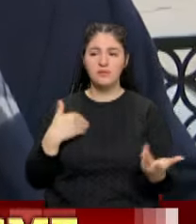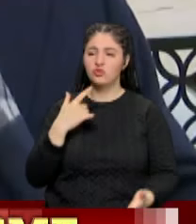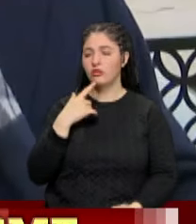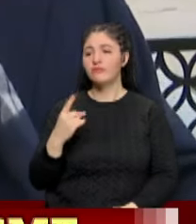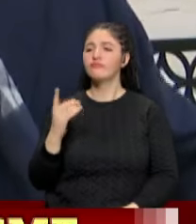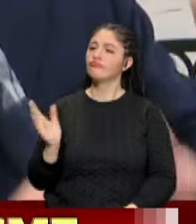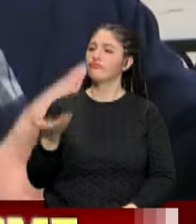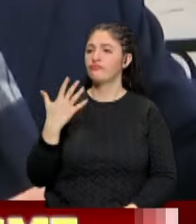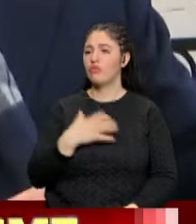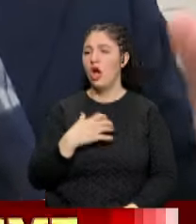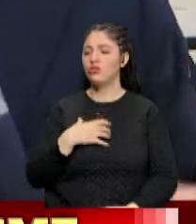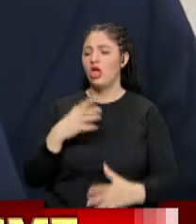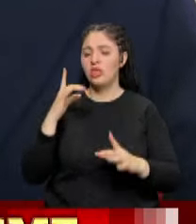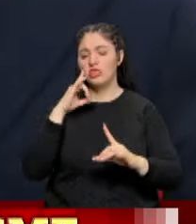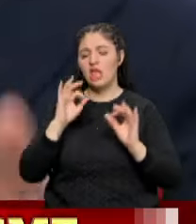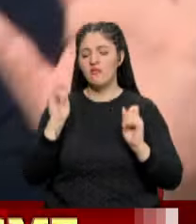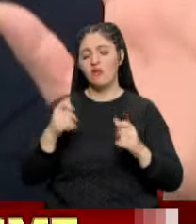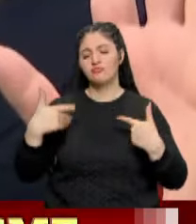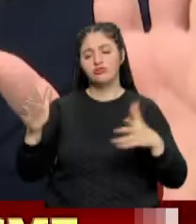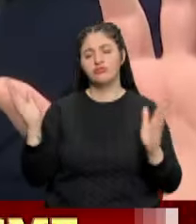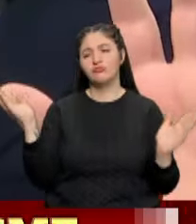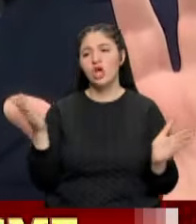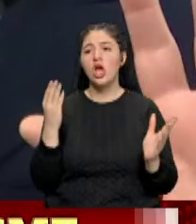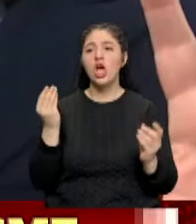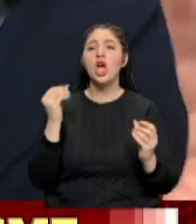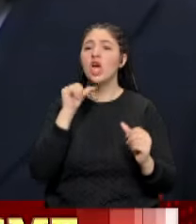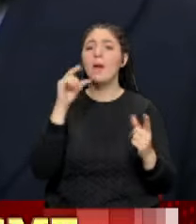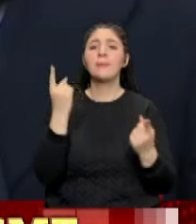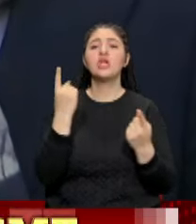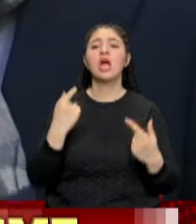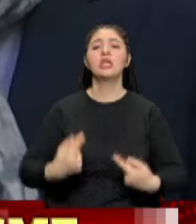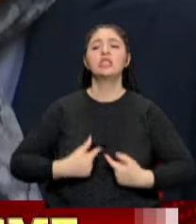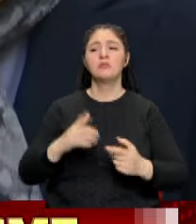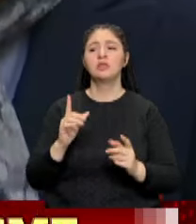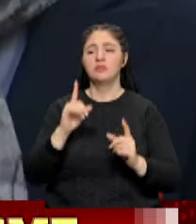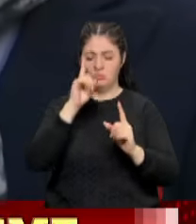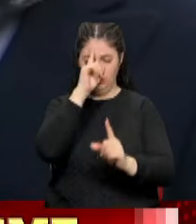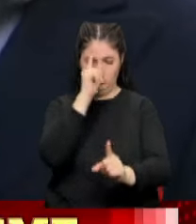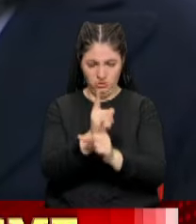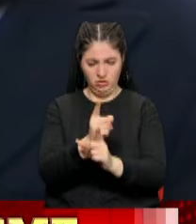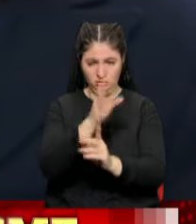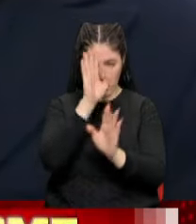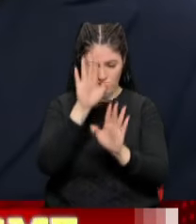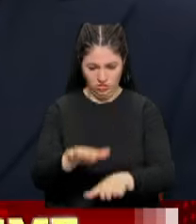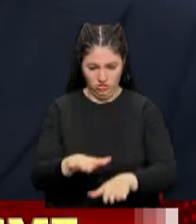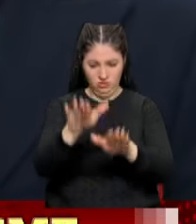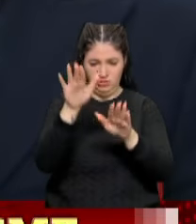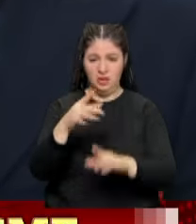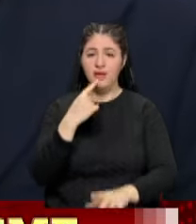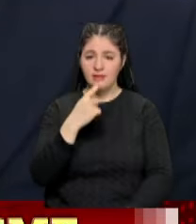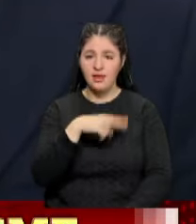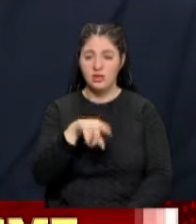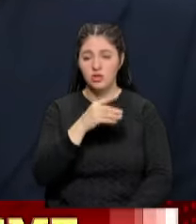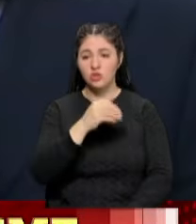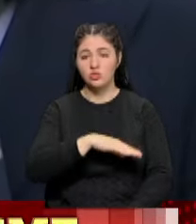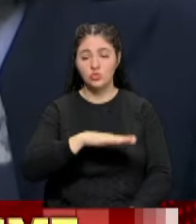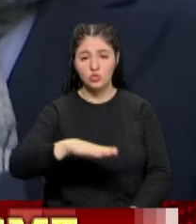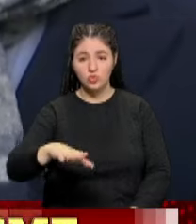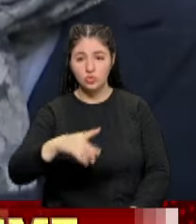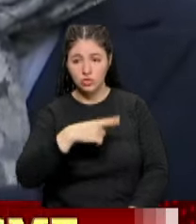diyoruz ki kendini tedavi etsin. Yani hiçbir şey hissetmesin. Biat etsin. Bir şey demesin der. Çocuklar,